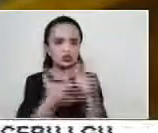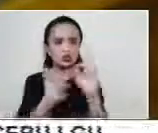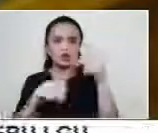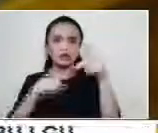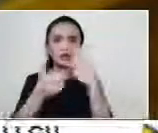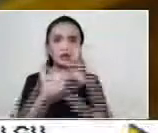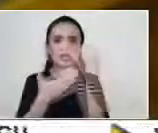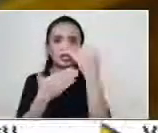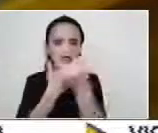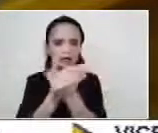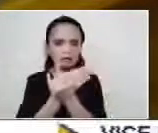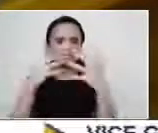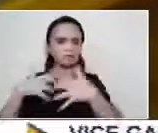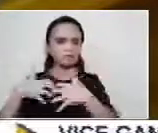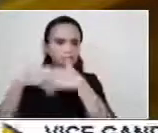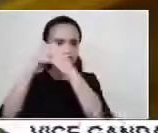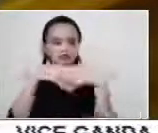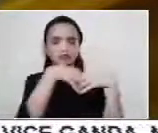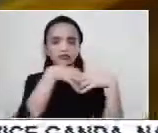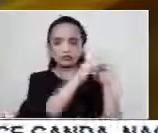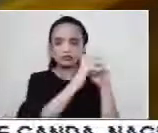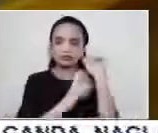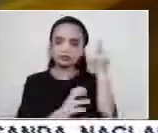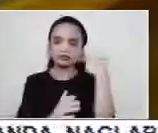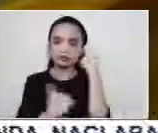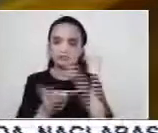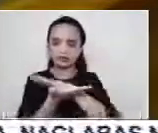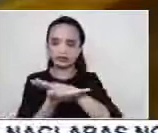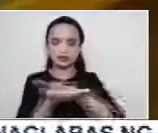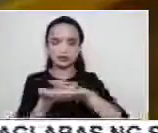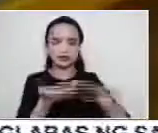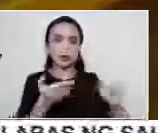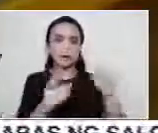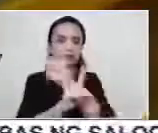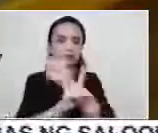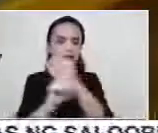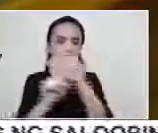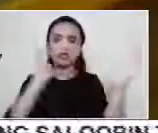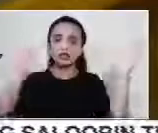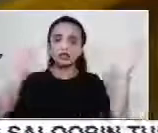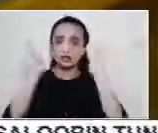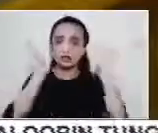during the period of debates. Daniel Manalastas para sa Bayan.